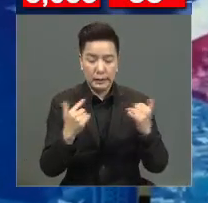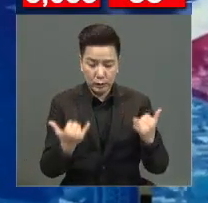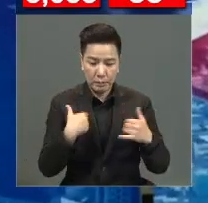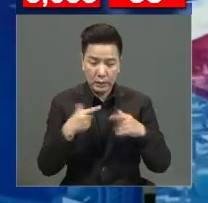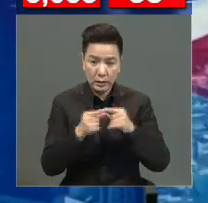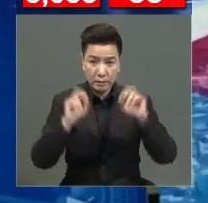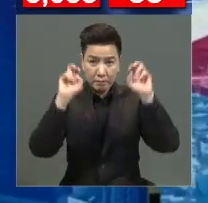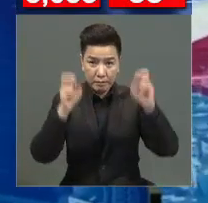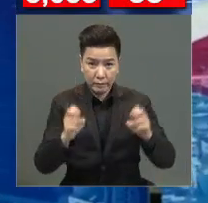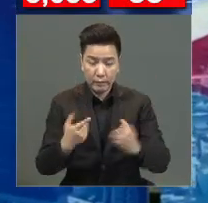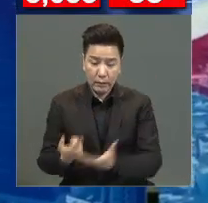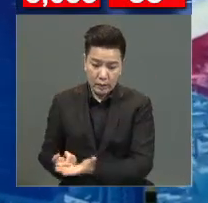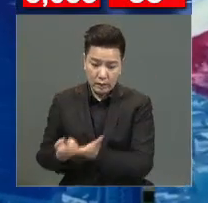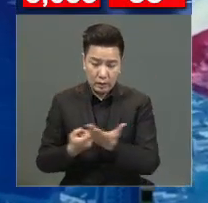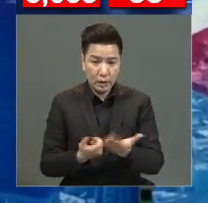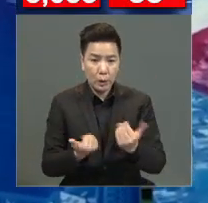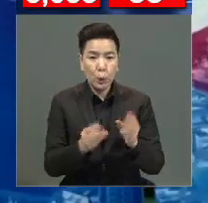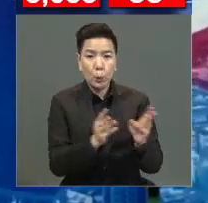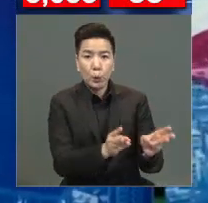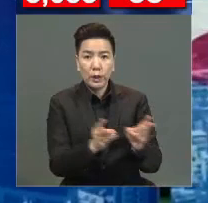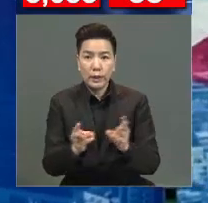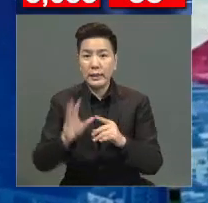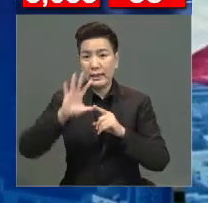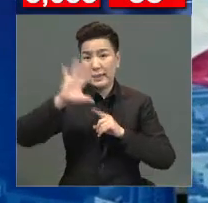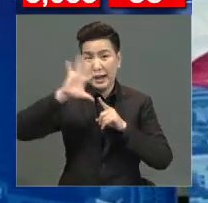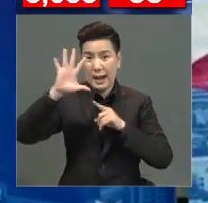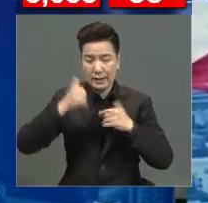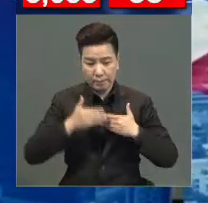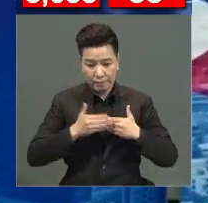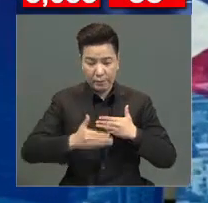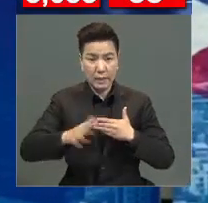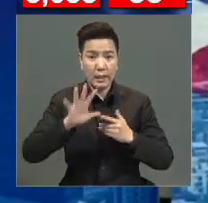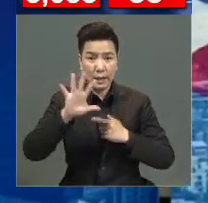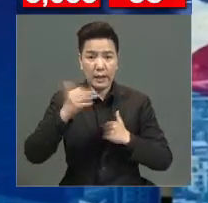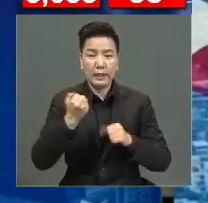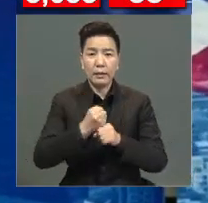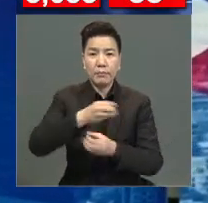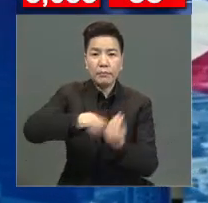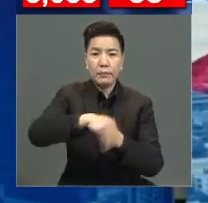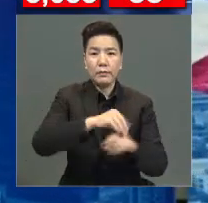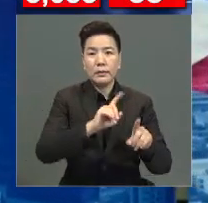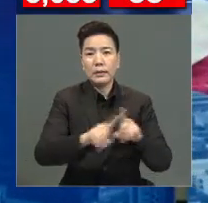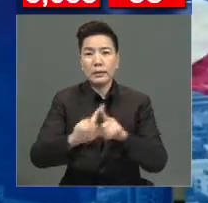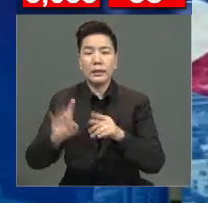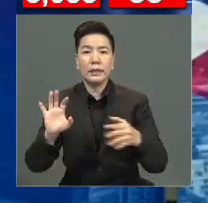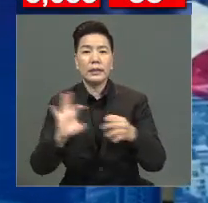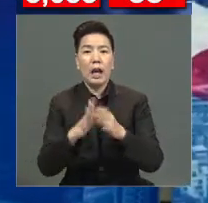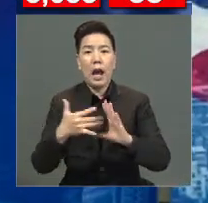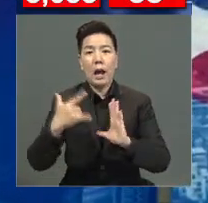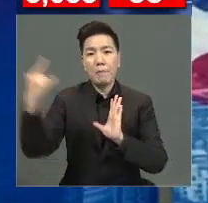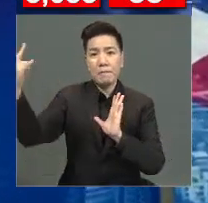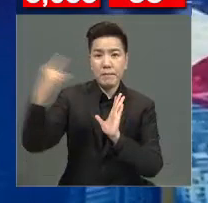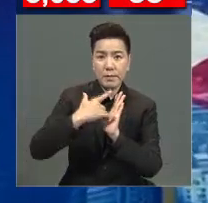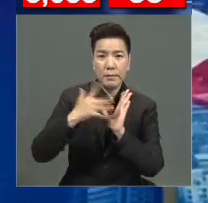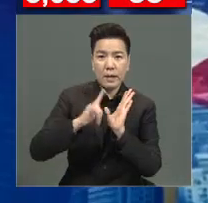ายเรื่องที่เข้ามาสู่ในเรื่องของมาตรการในที่ห้าในเกี่ยวกับสถานประกอบการต่างๆทางการเข้าออกประเทศของเ